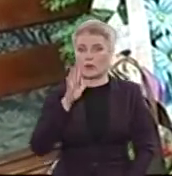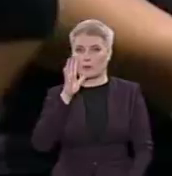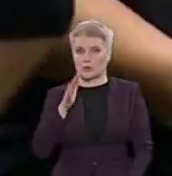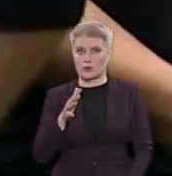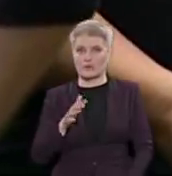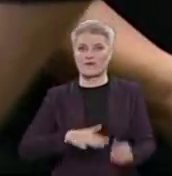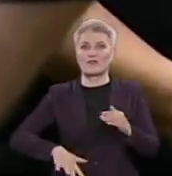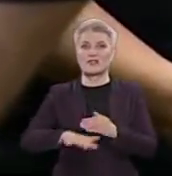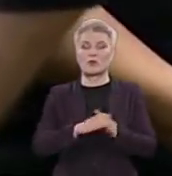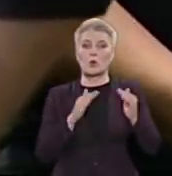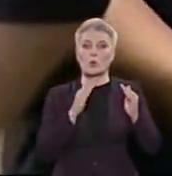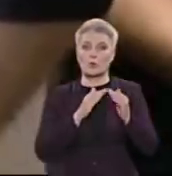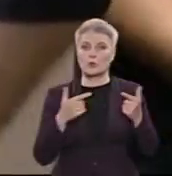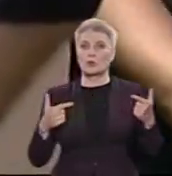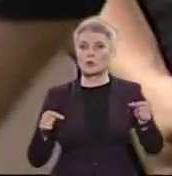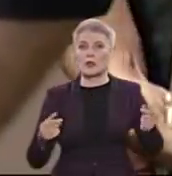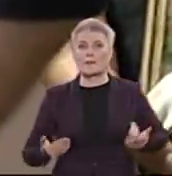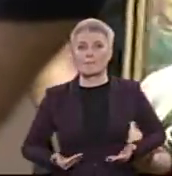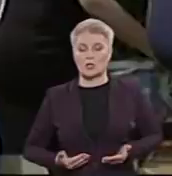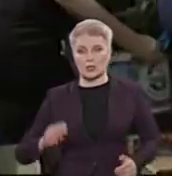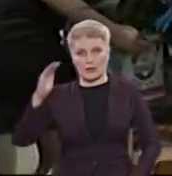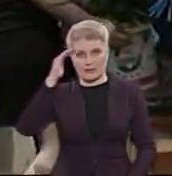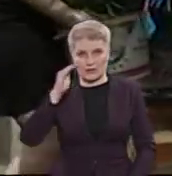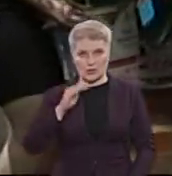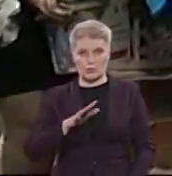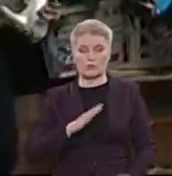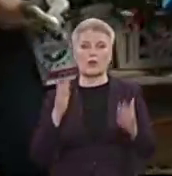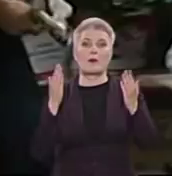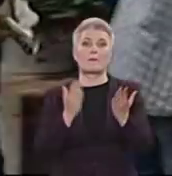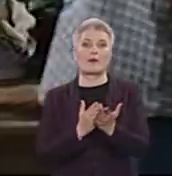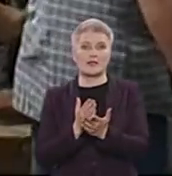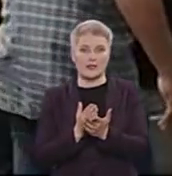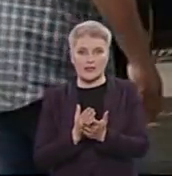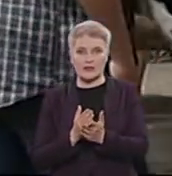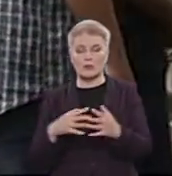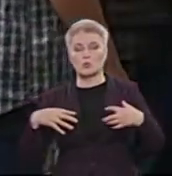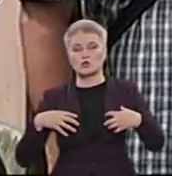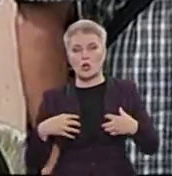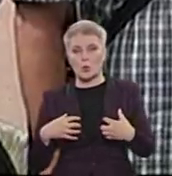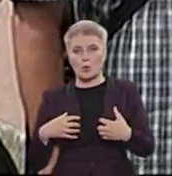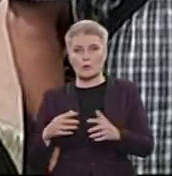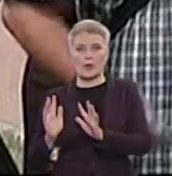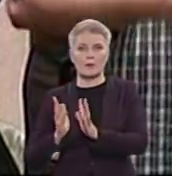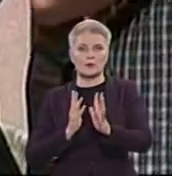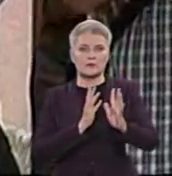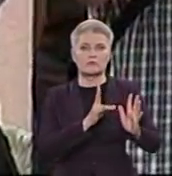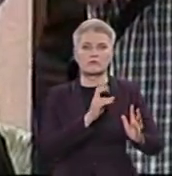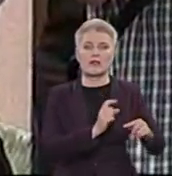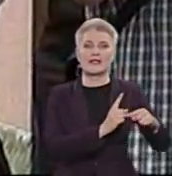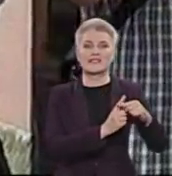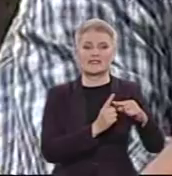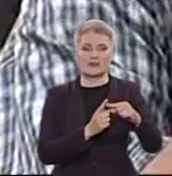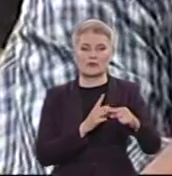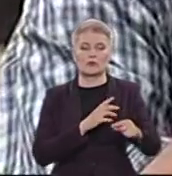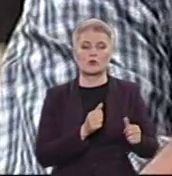мешкав хлопчик, відправили панахиду, по тому жалобна процесія рушила на місцевий цвинтар. На похороні рідні дотане сусіди,